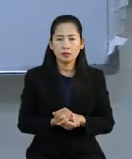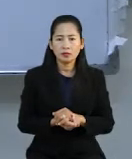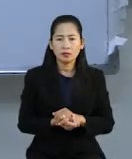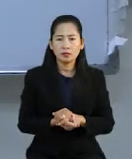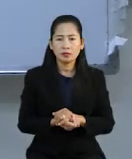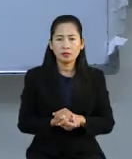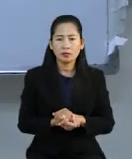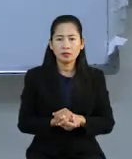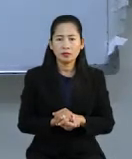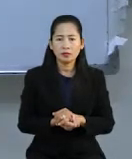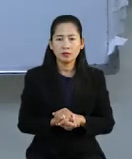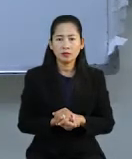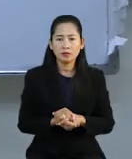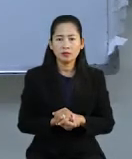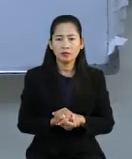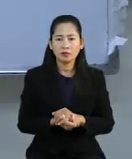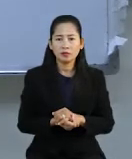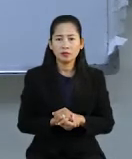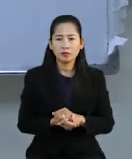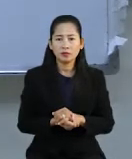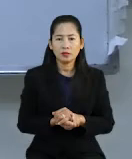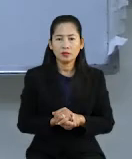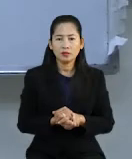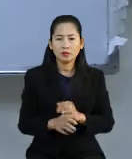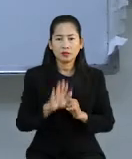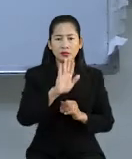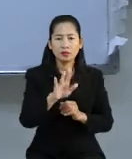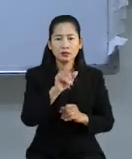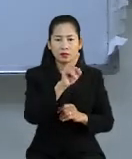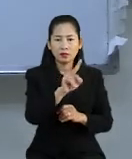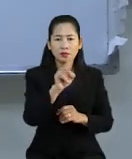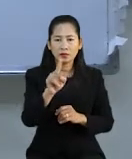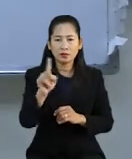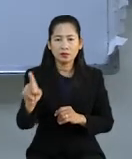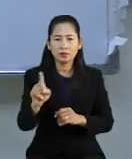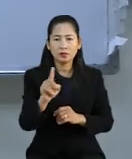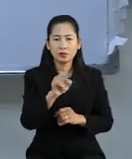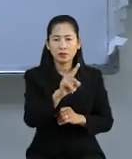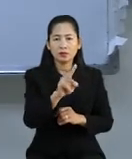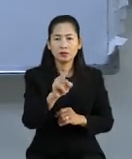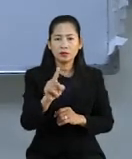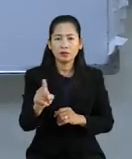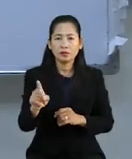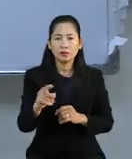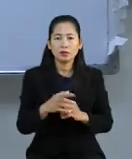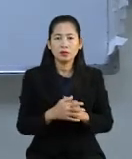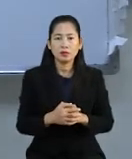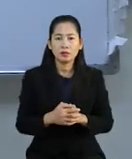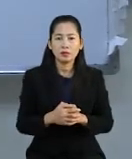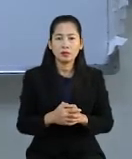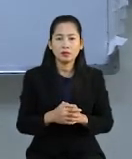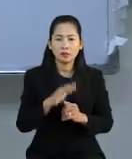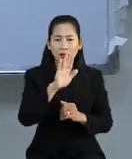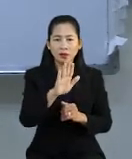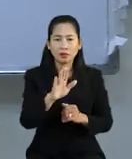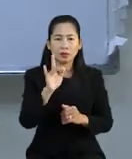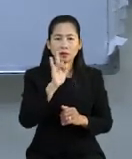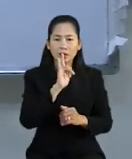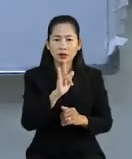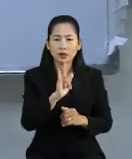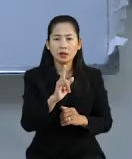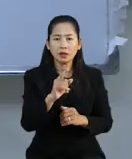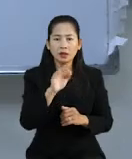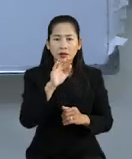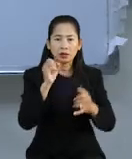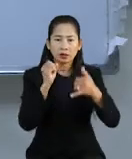complete na chừng ở đại con chừng ở lại chấm tì cực lại. Con thử bà chạy chung con